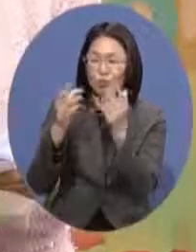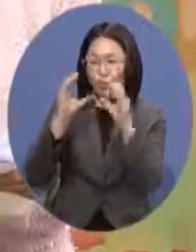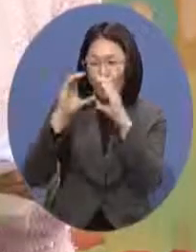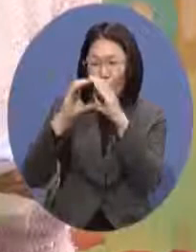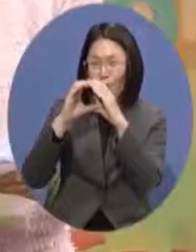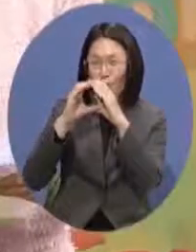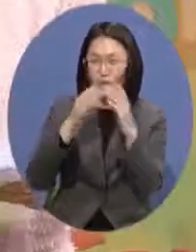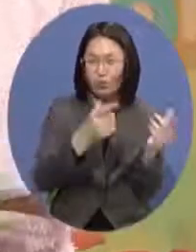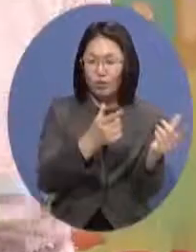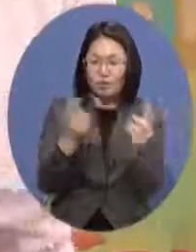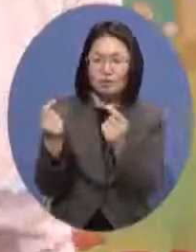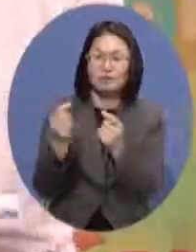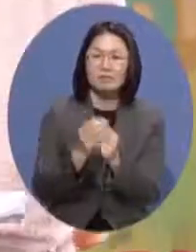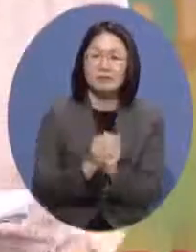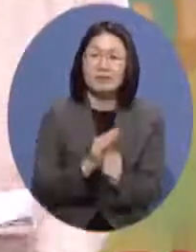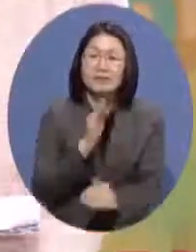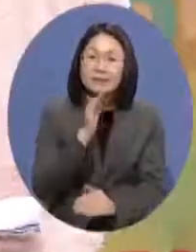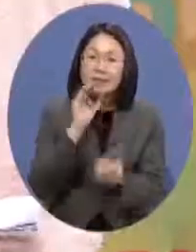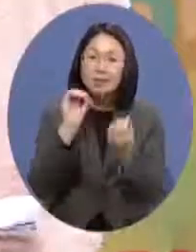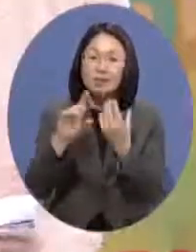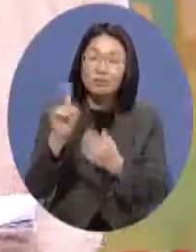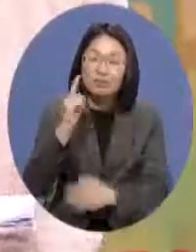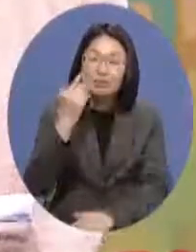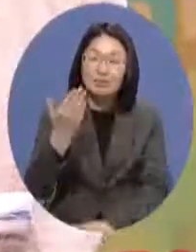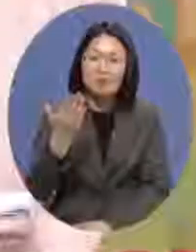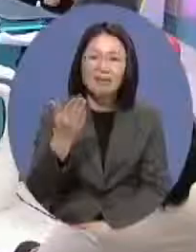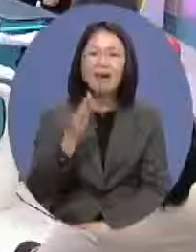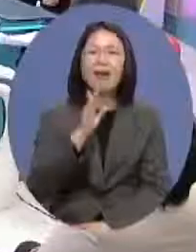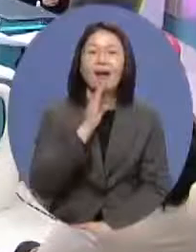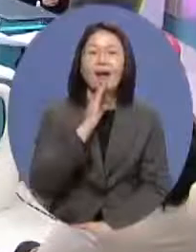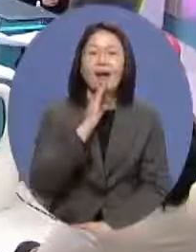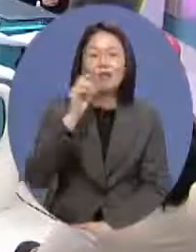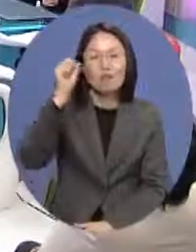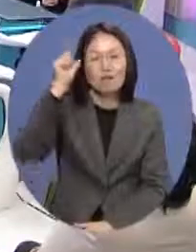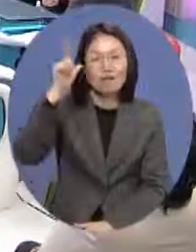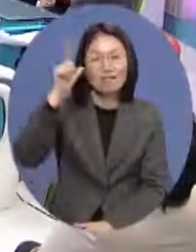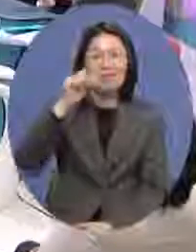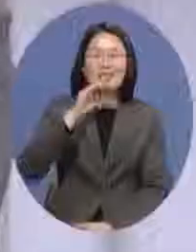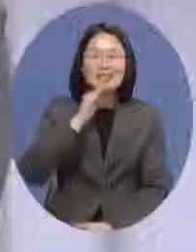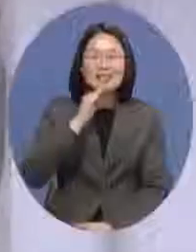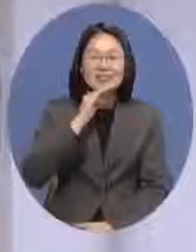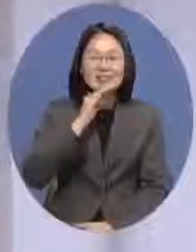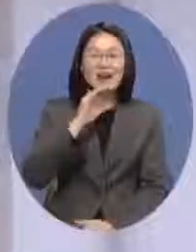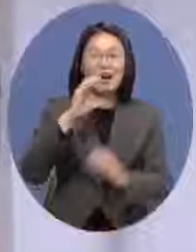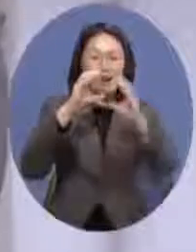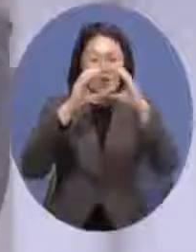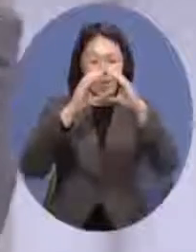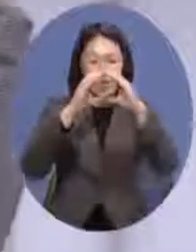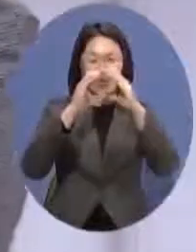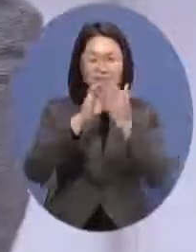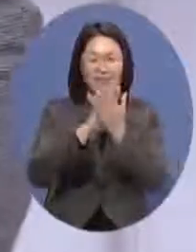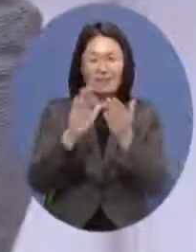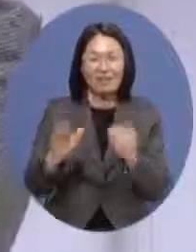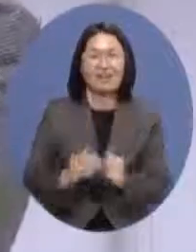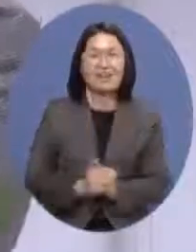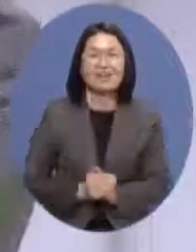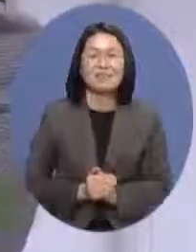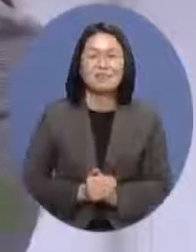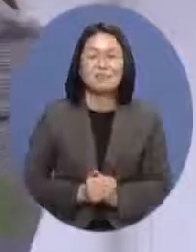이건 일치가 됐는데요. 선생님, 정답은요? 오, 대단해요. 맞아요. 네. 5입니다. 네.